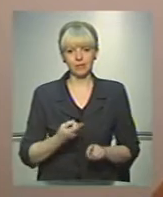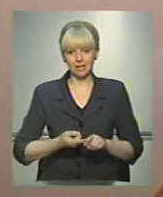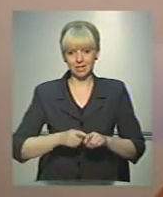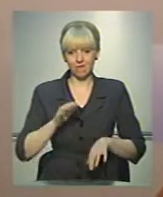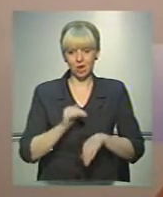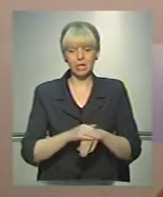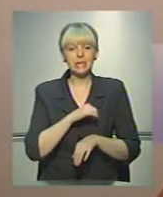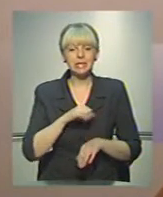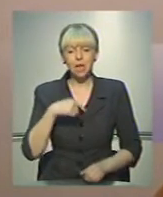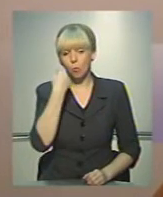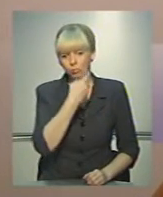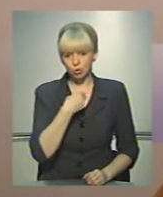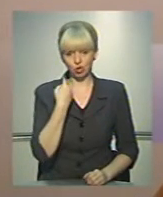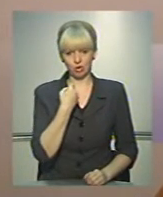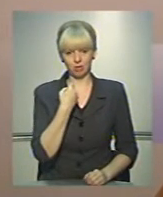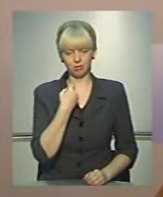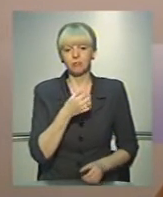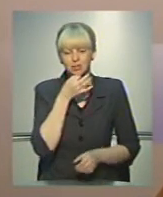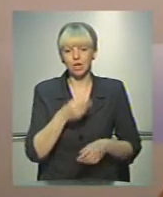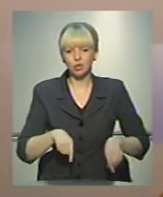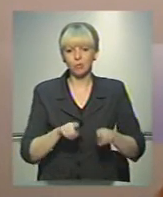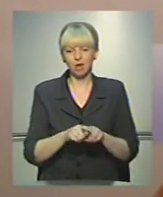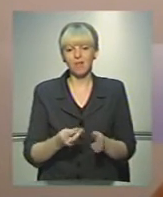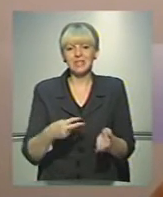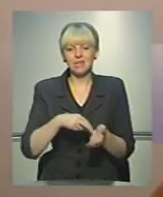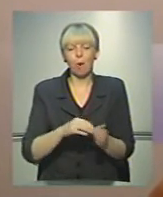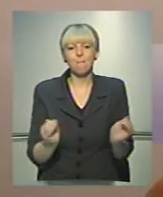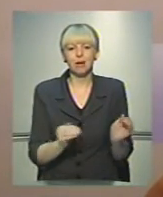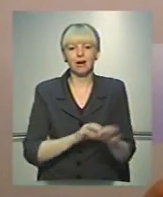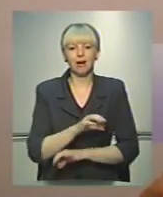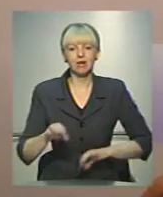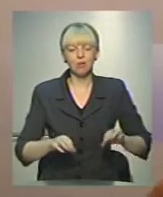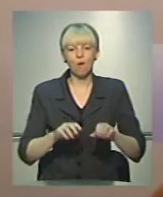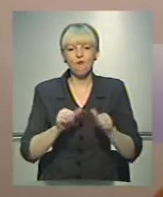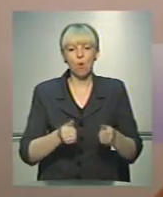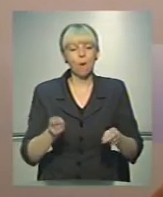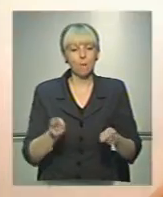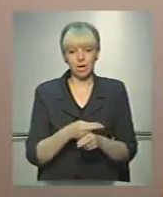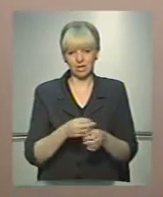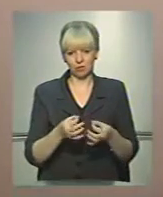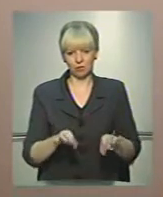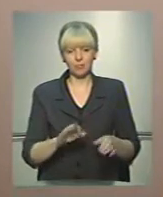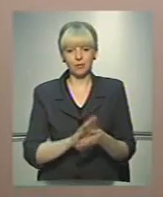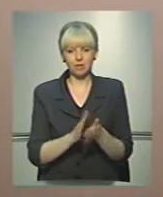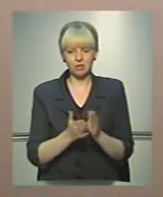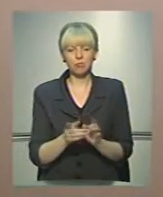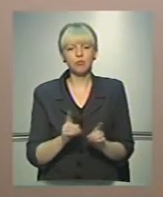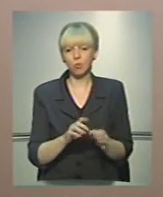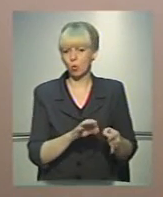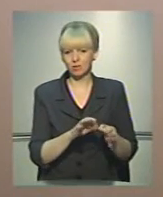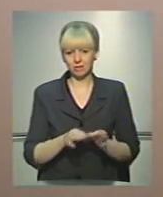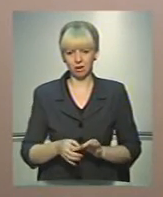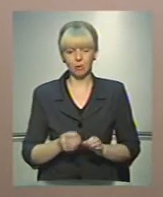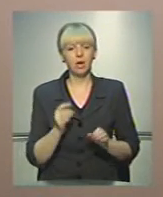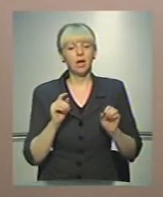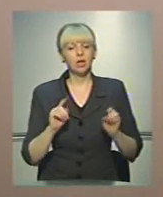фактично самочинне, скажімо так, встановлення малих архітектурних форм без дозволу. Ситуація чому ускладнюється?